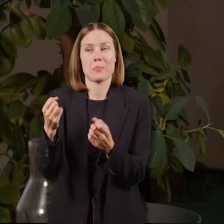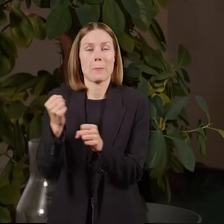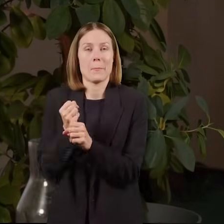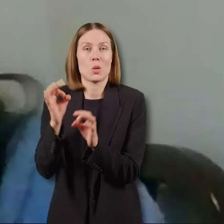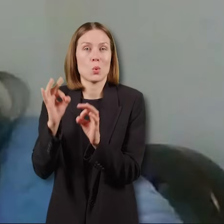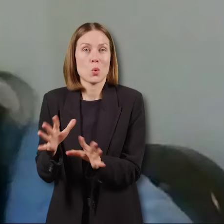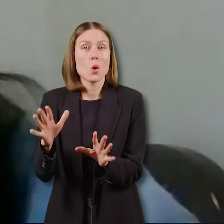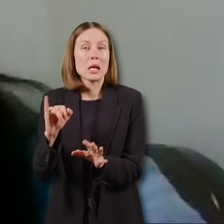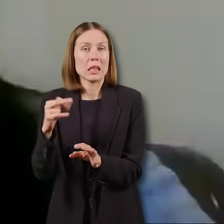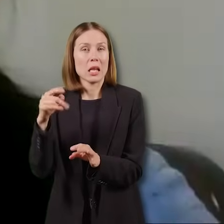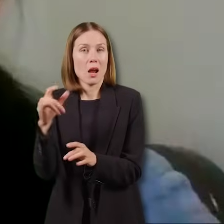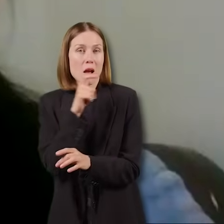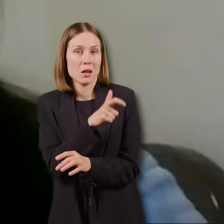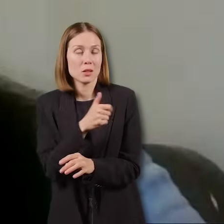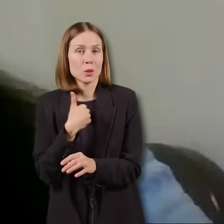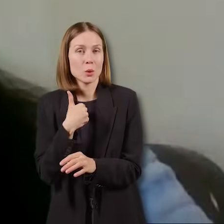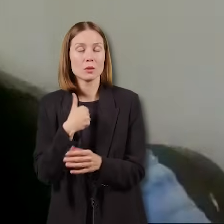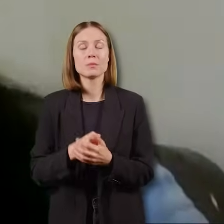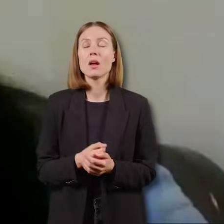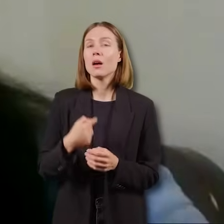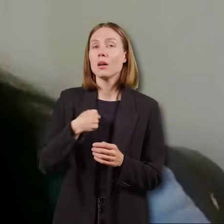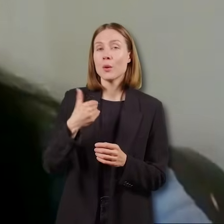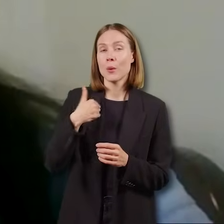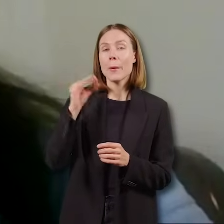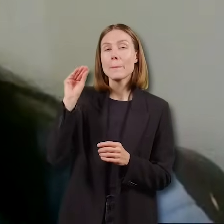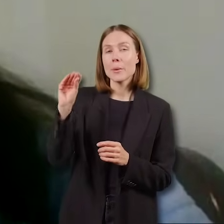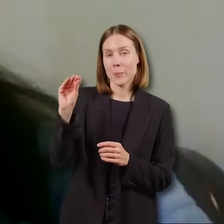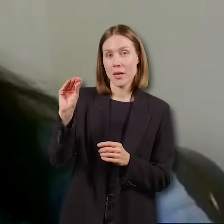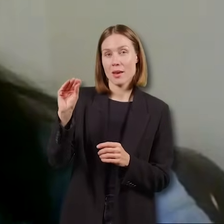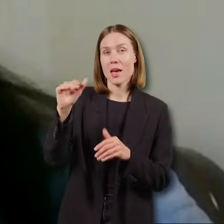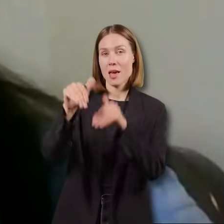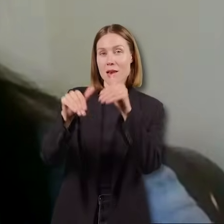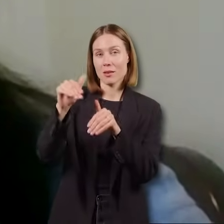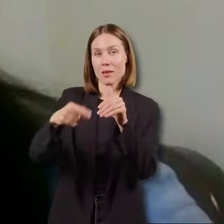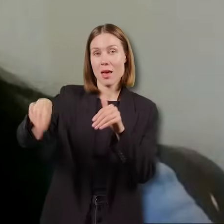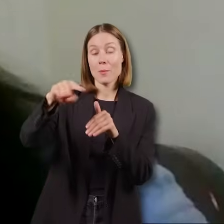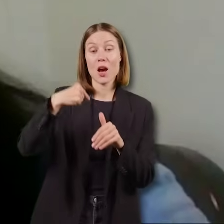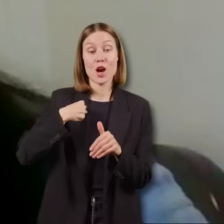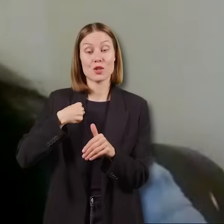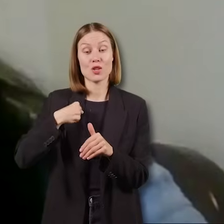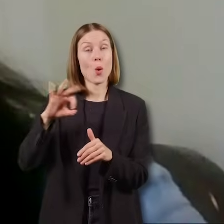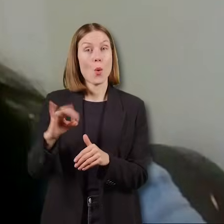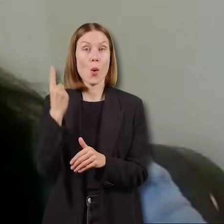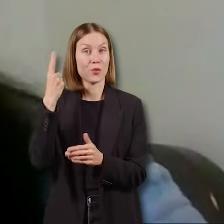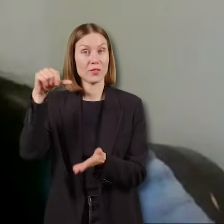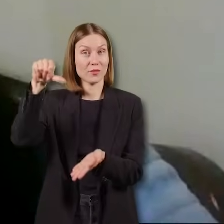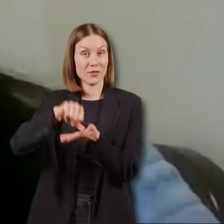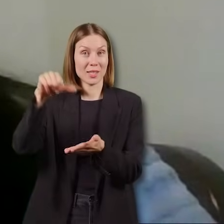norit sureaguoti jūs? Tai aš tiesiog noriu priminti rinkėjams, kad dalyvauju Seimo rinkimuose pirmą